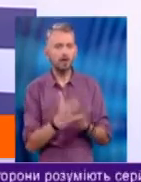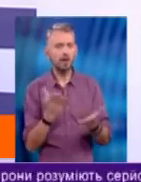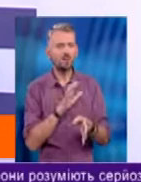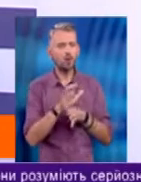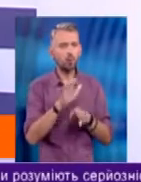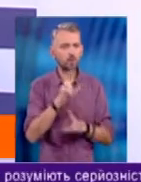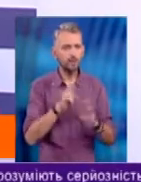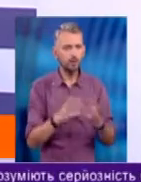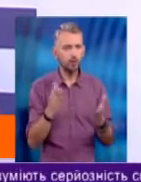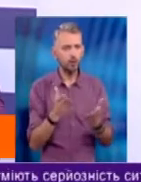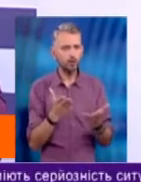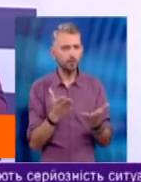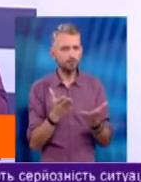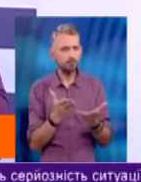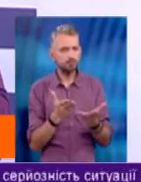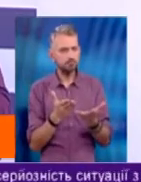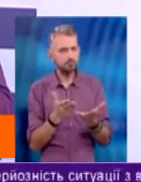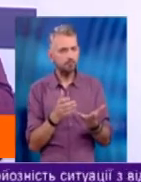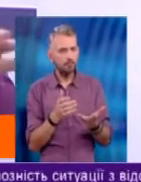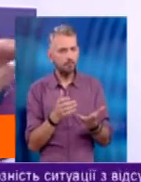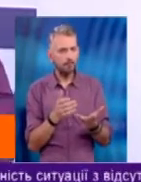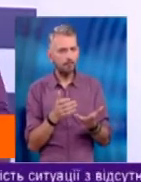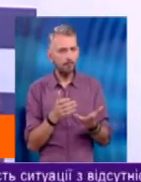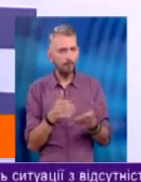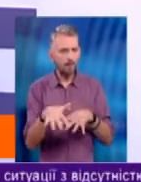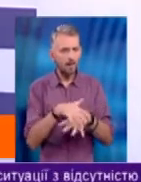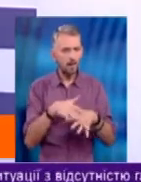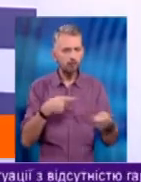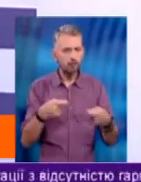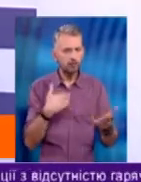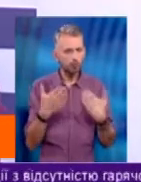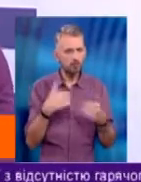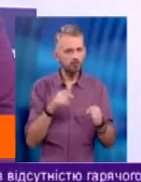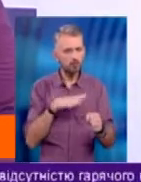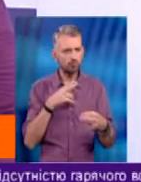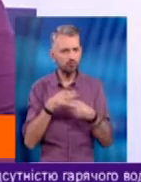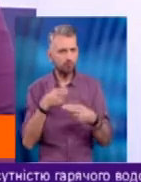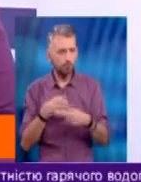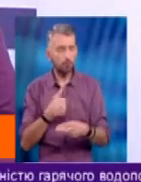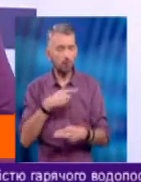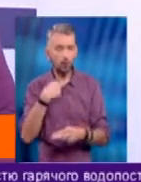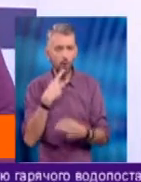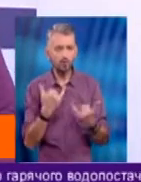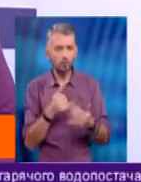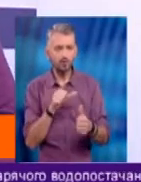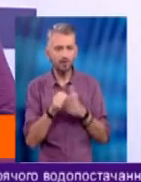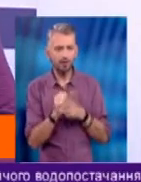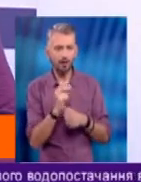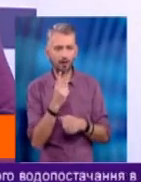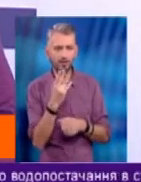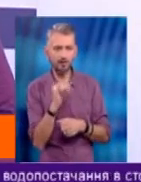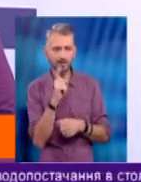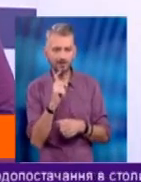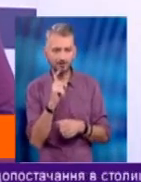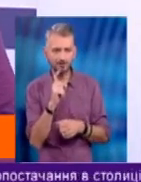виробництво, яке обмежує якесь, ну, риночні відносини. І ми говоримо, що сьогодні саме акциз